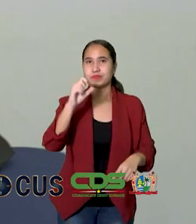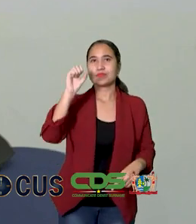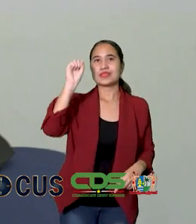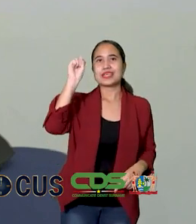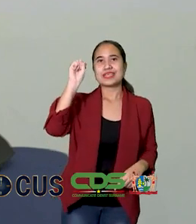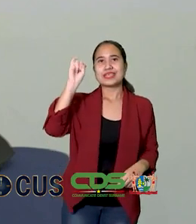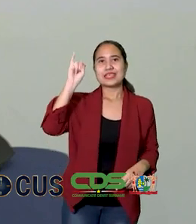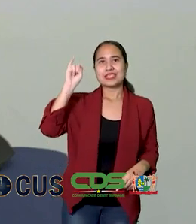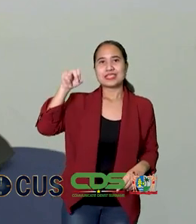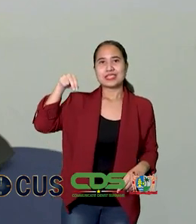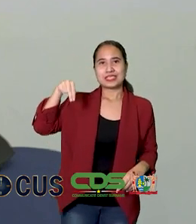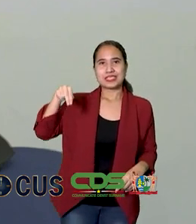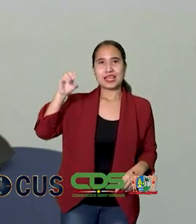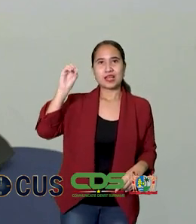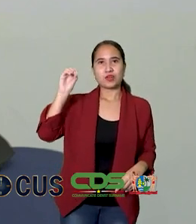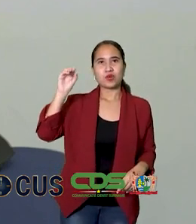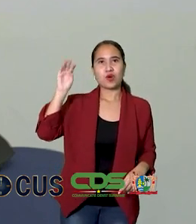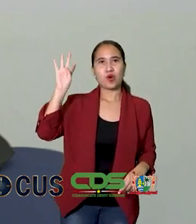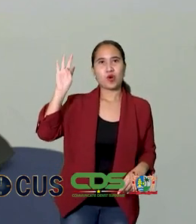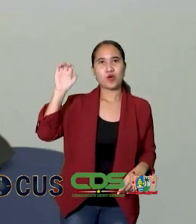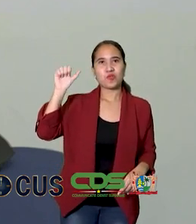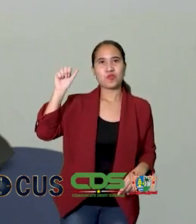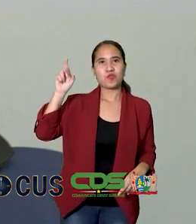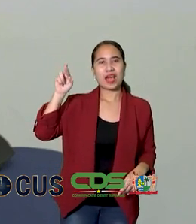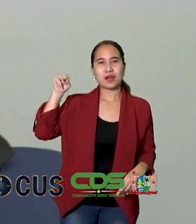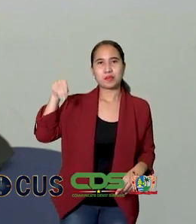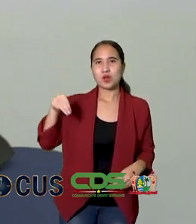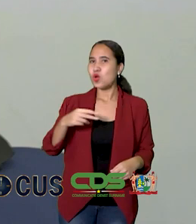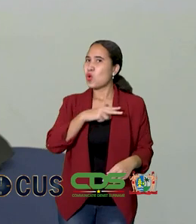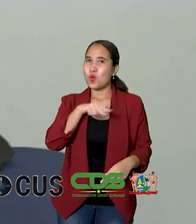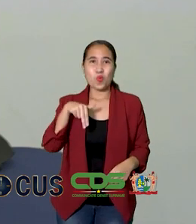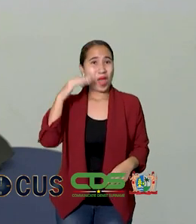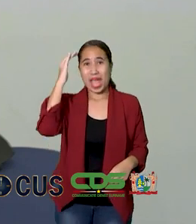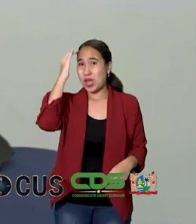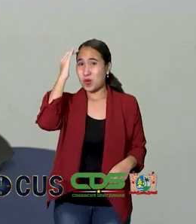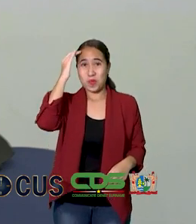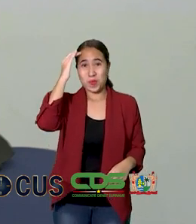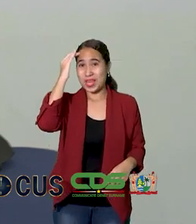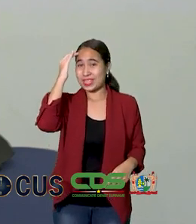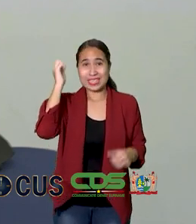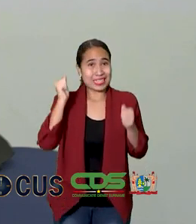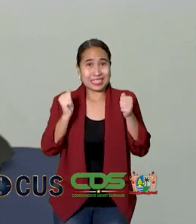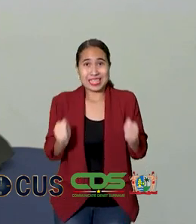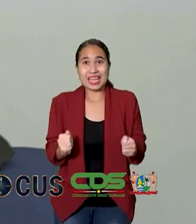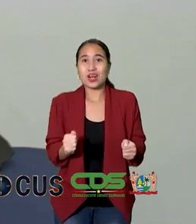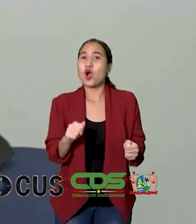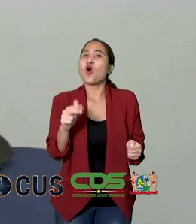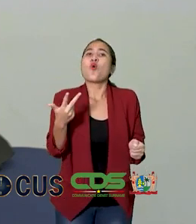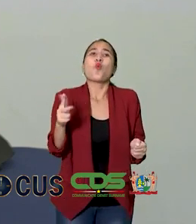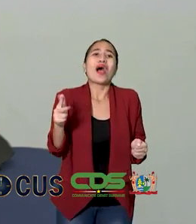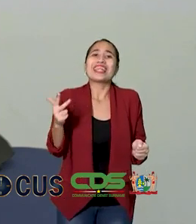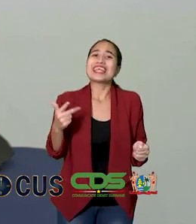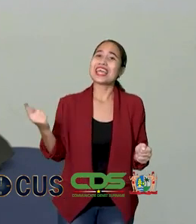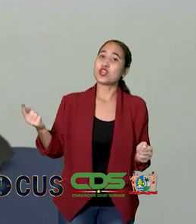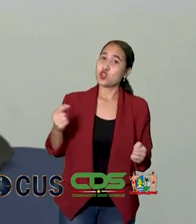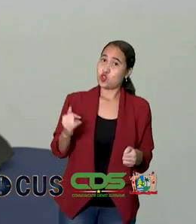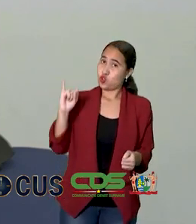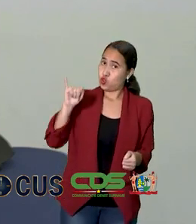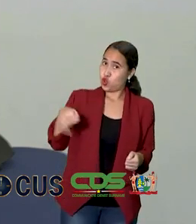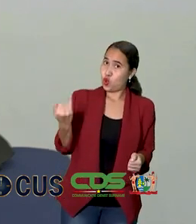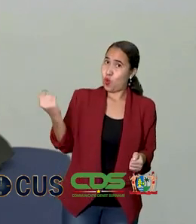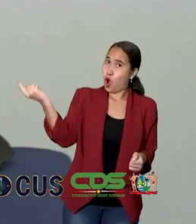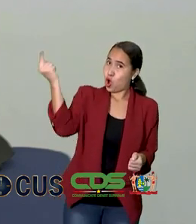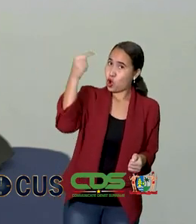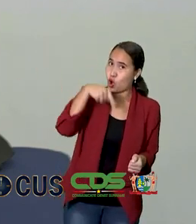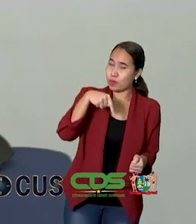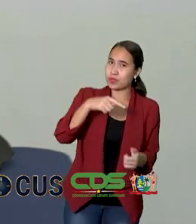Unsenteki Pfizer, maar uno de zeker if en otenga ikon. Dus no de wanf den